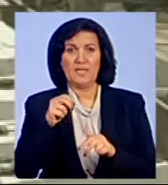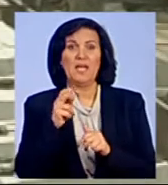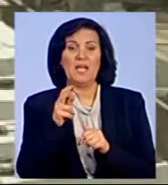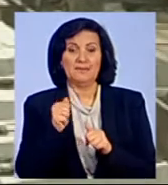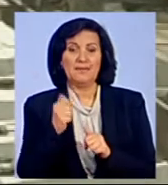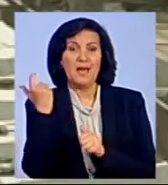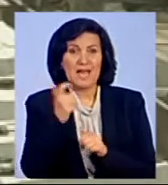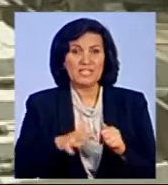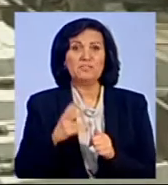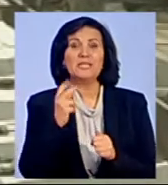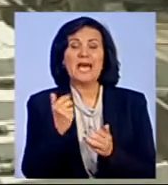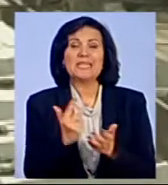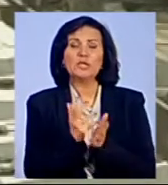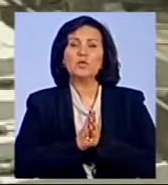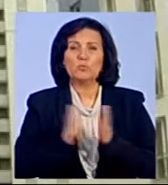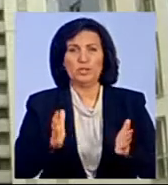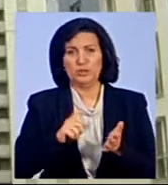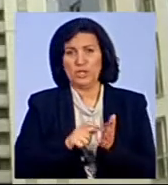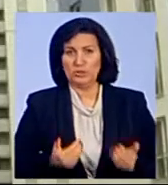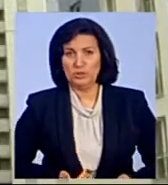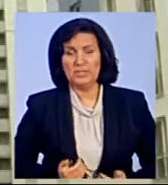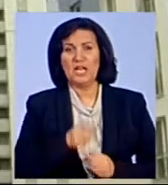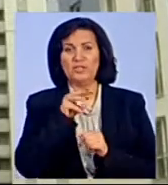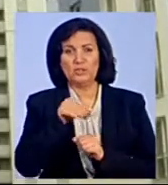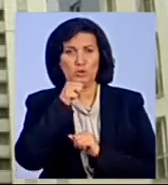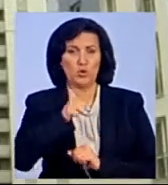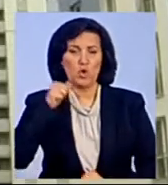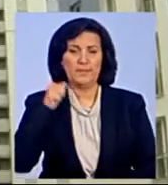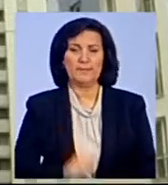більше житла, ніж торік. Олена Близнякова, Світлана Маренич, Антон Калита. Новини на Першому.